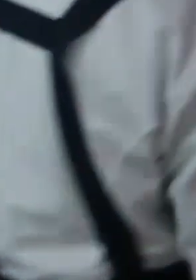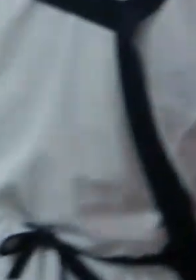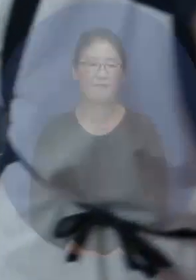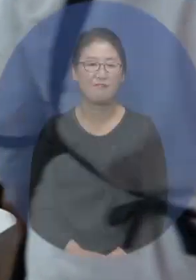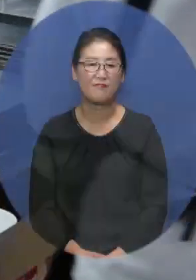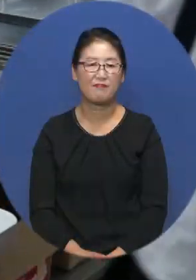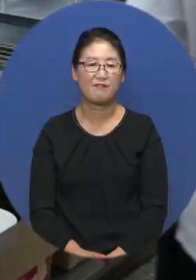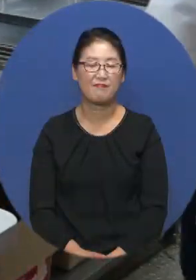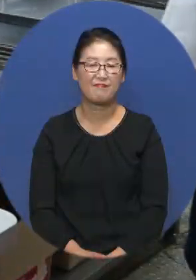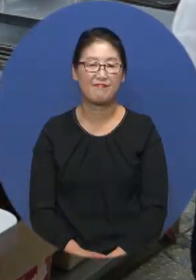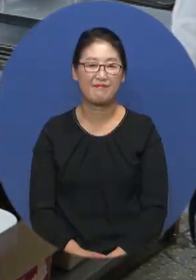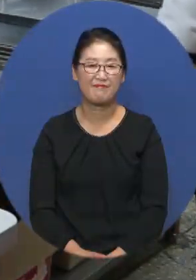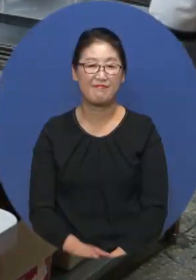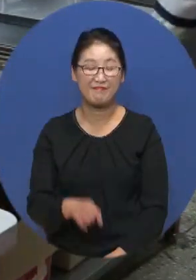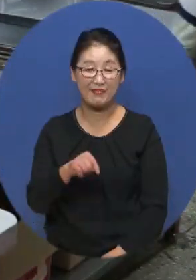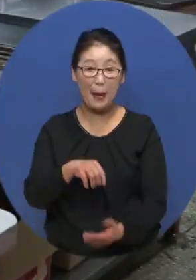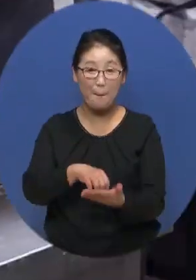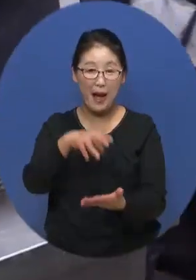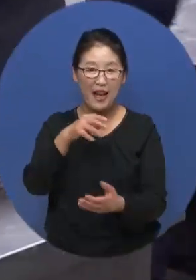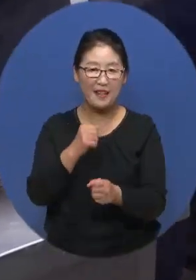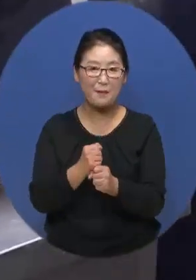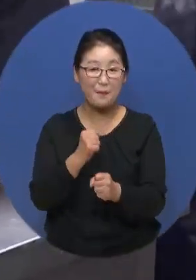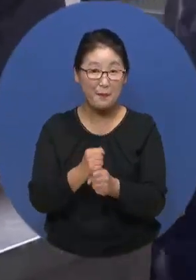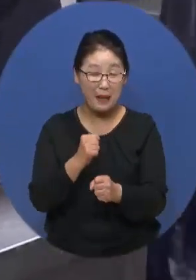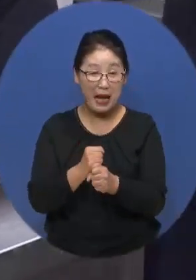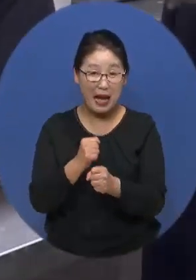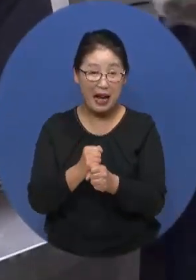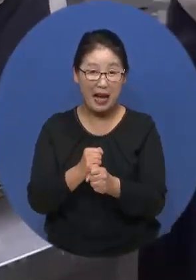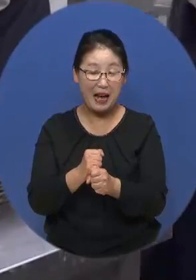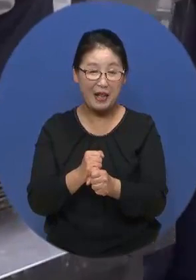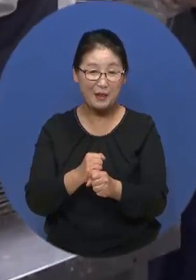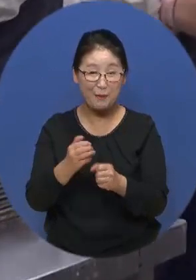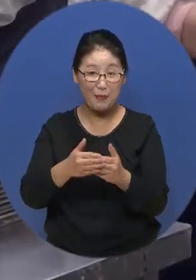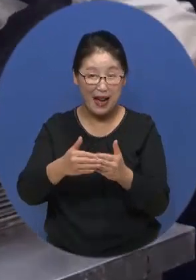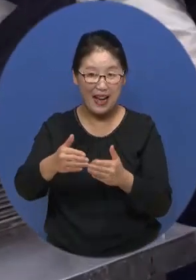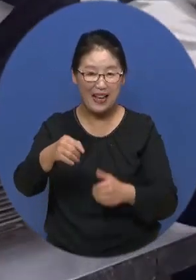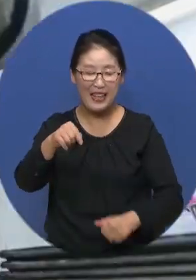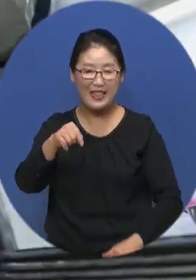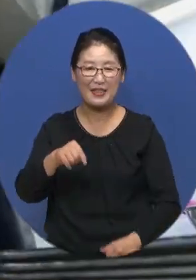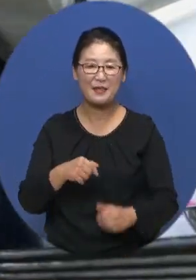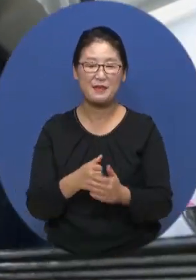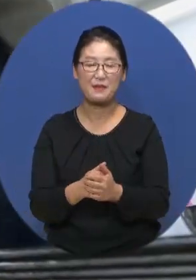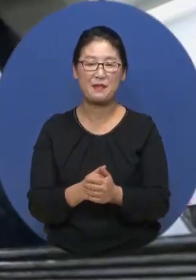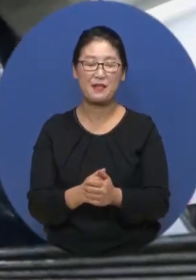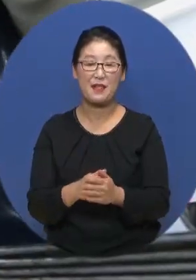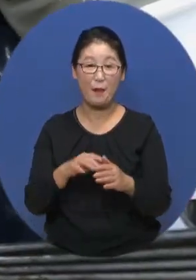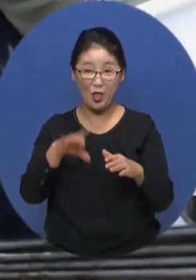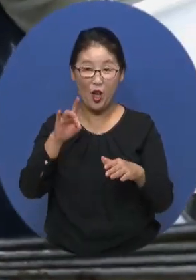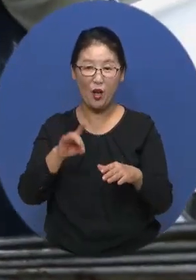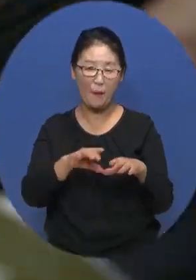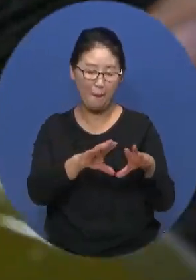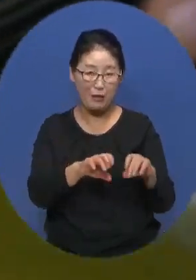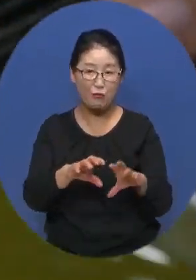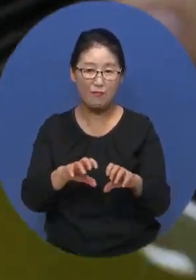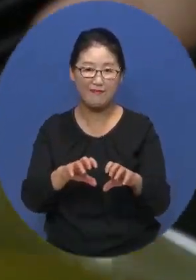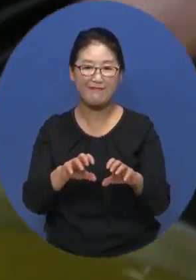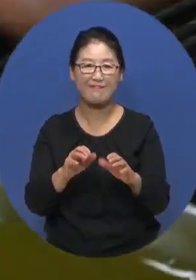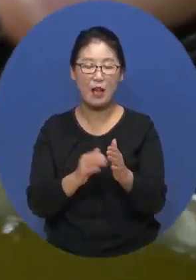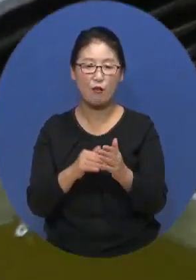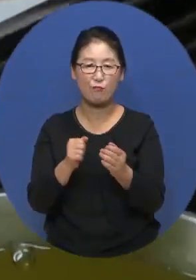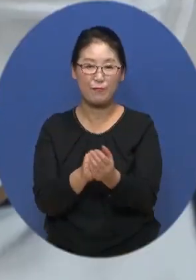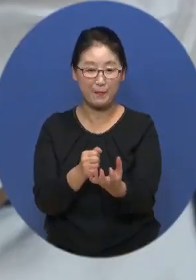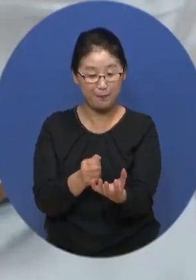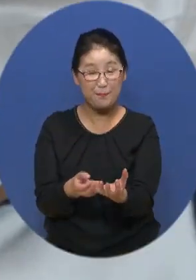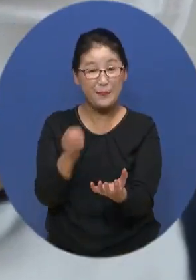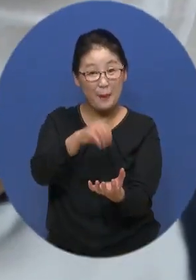이제 본격적으로 베이킹 작업에 돌입하는데요. 오늘 만들어야 할 쿠키를 반죽해 빚고 틀에 채우고